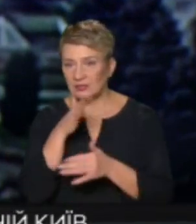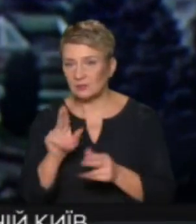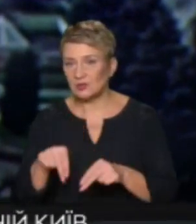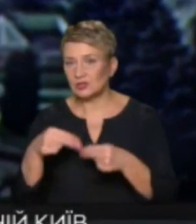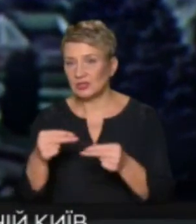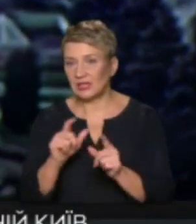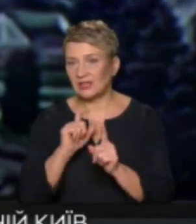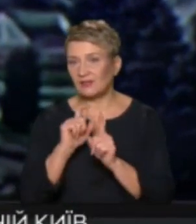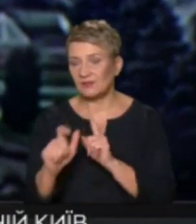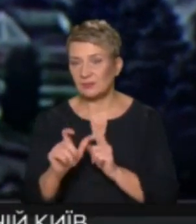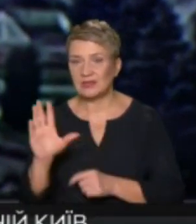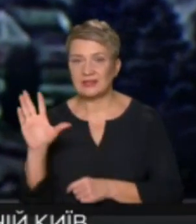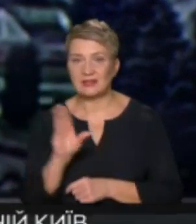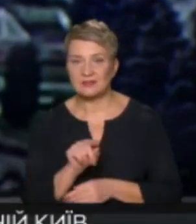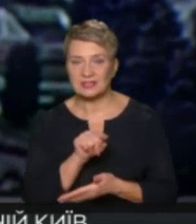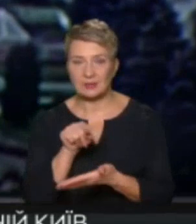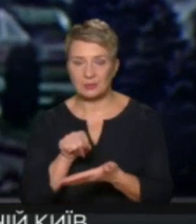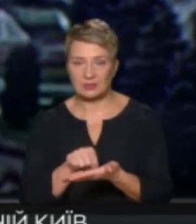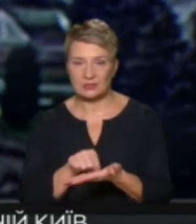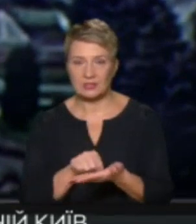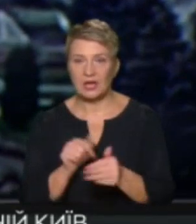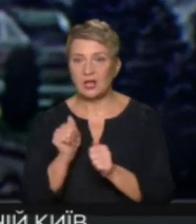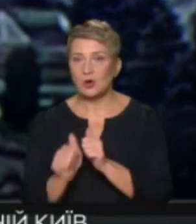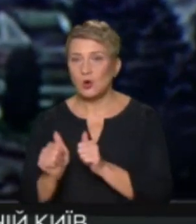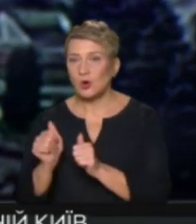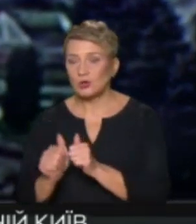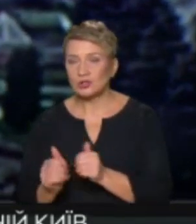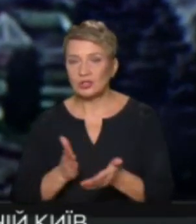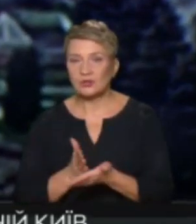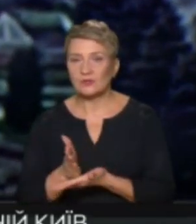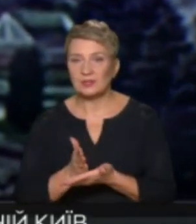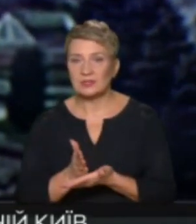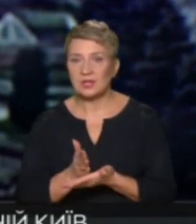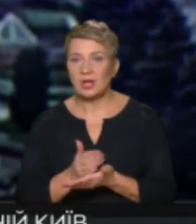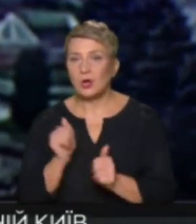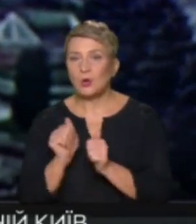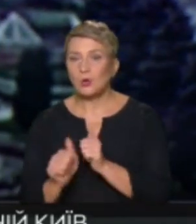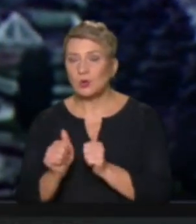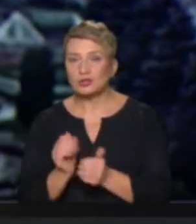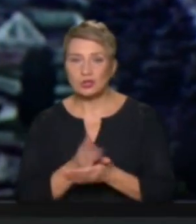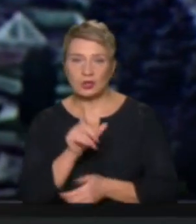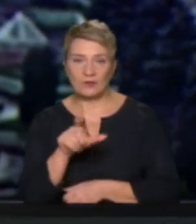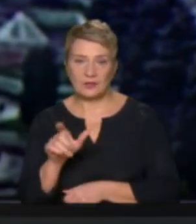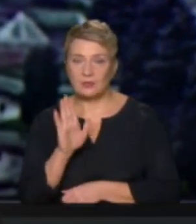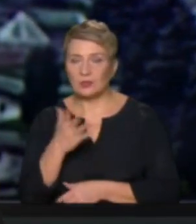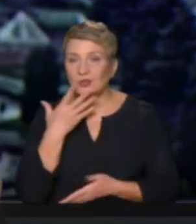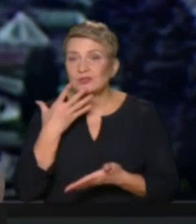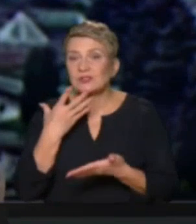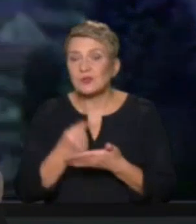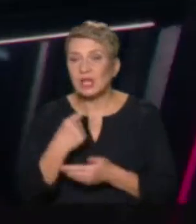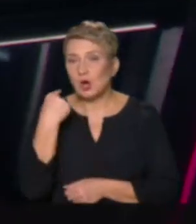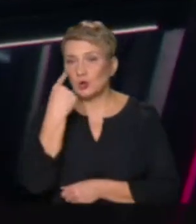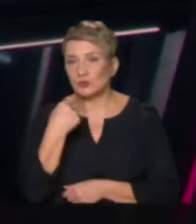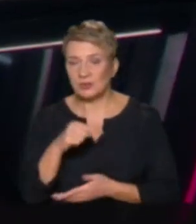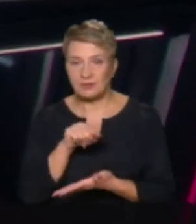всі питання ветерану. Бо кожен ветеран, у кожного ветерана будуть свої питання особливі. Тому